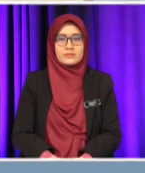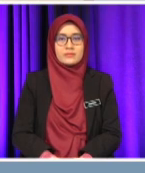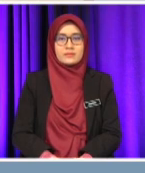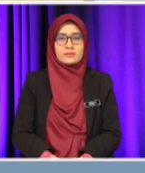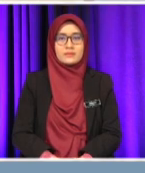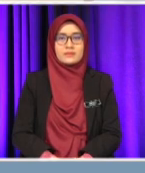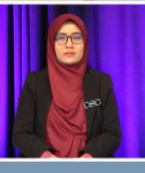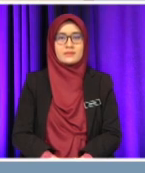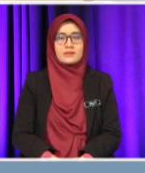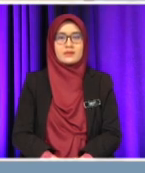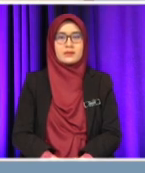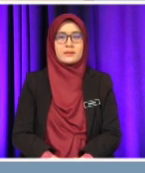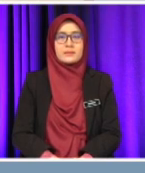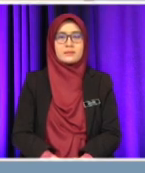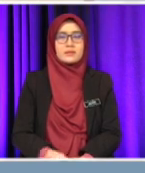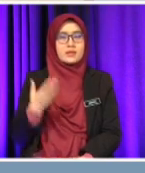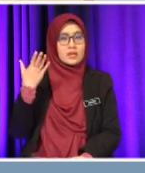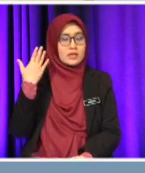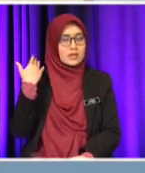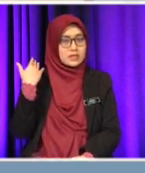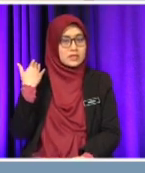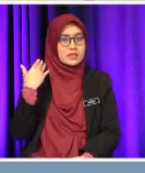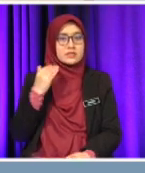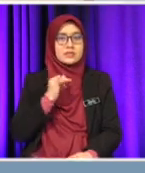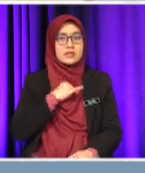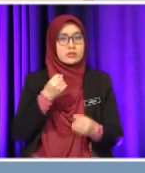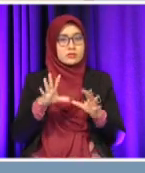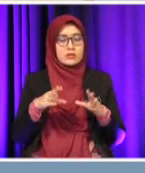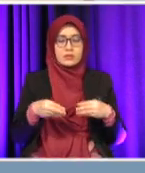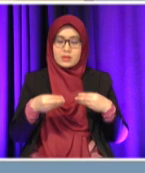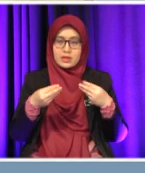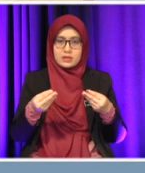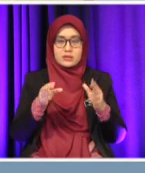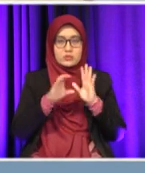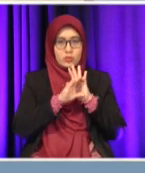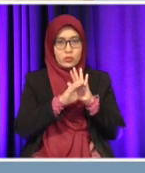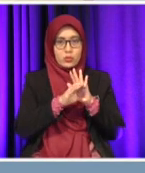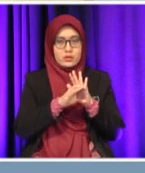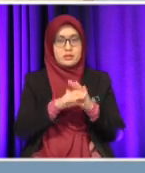tadi saya sudah bagi contoh kita tengok ingat